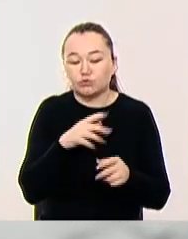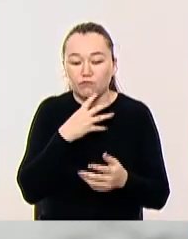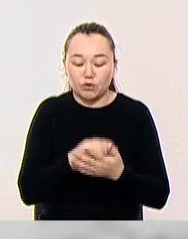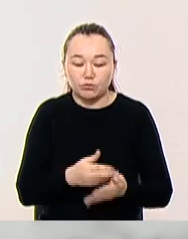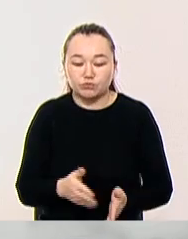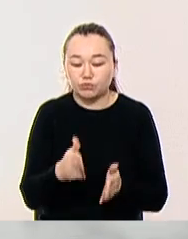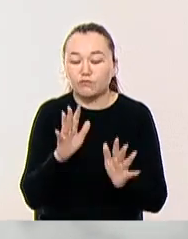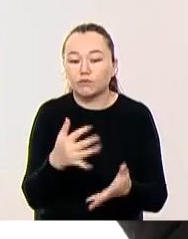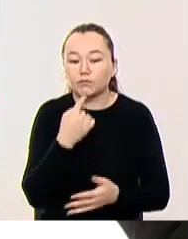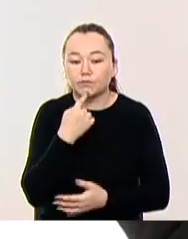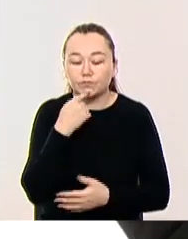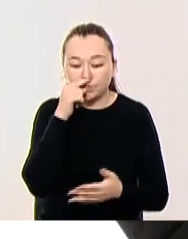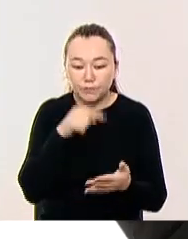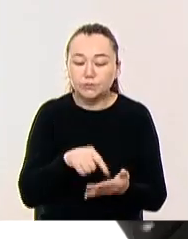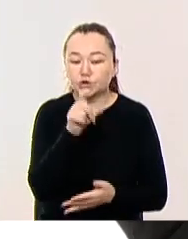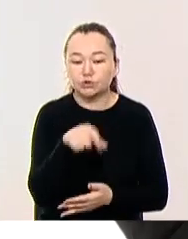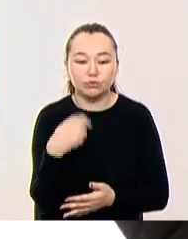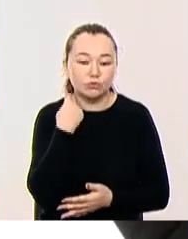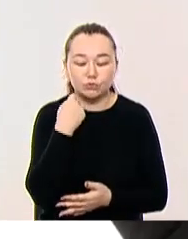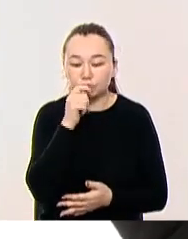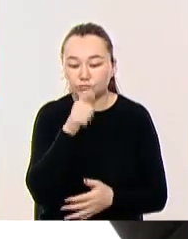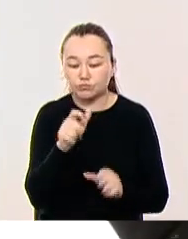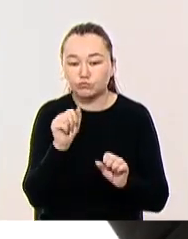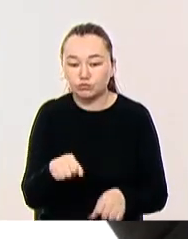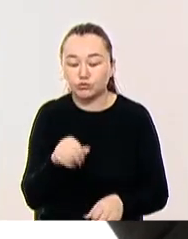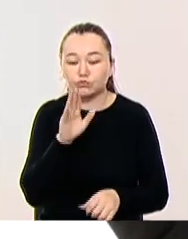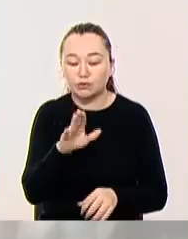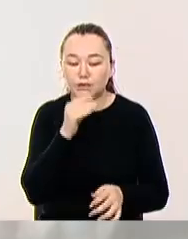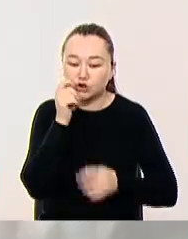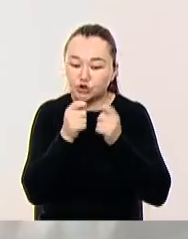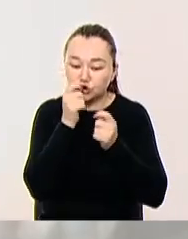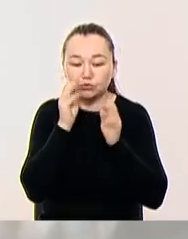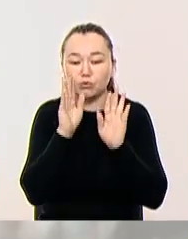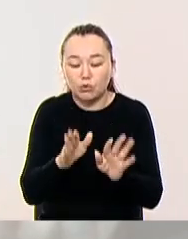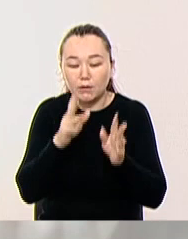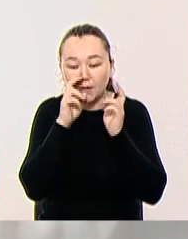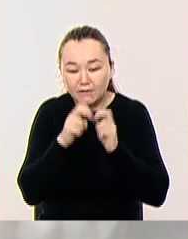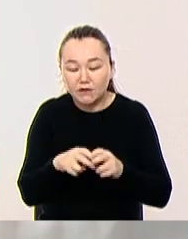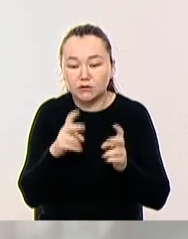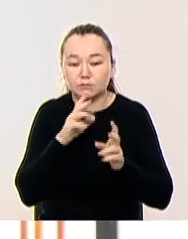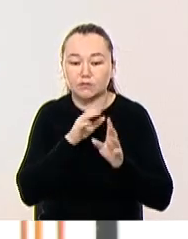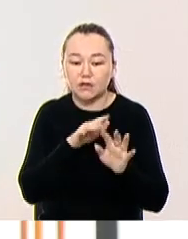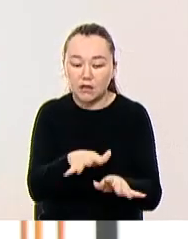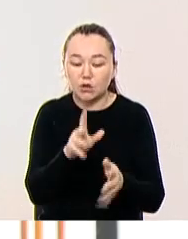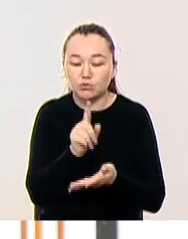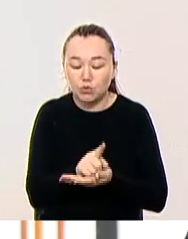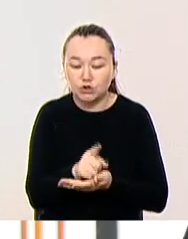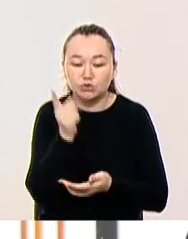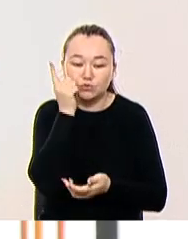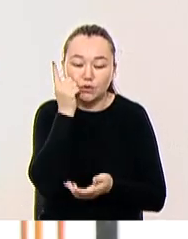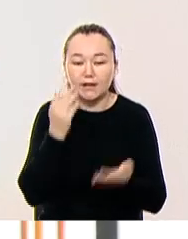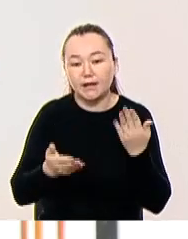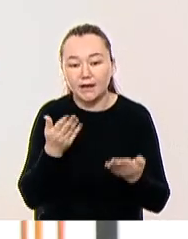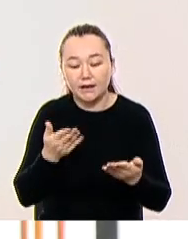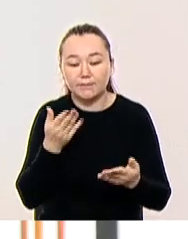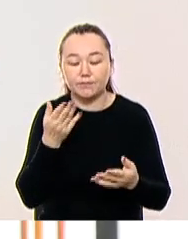қиын жағдайға тап болған адамдардың берешегін кешіруге болады. Тек жіті тексеріп барып қана әрекет ету керек дейді. Uyalı telefon, ya